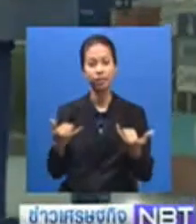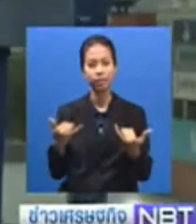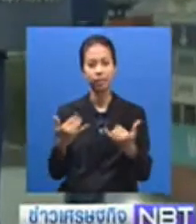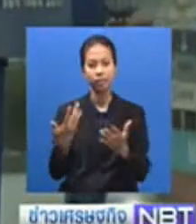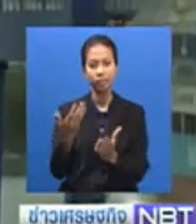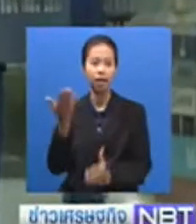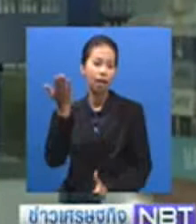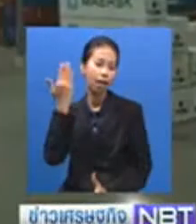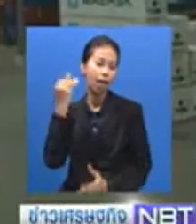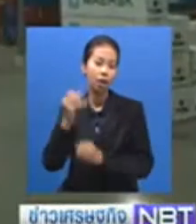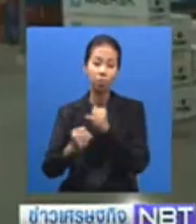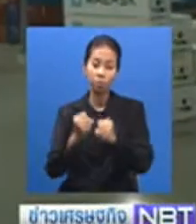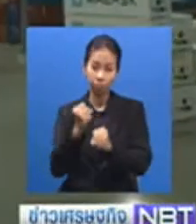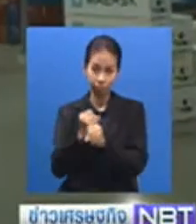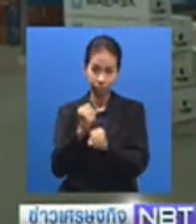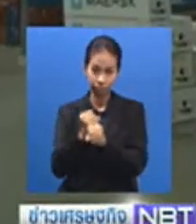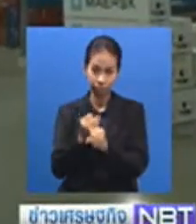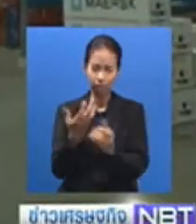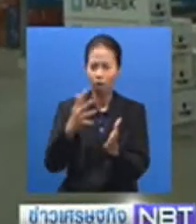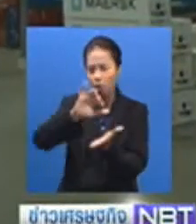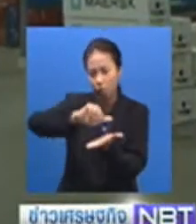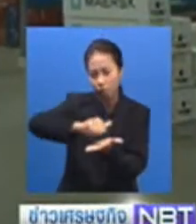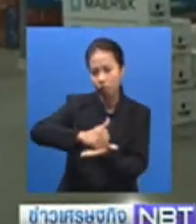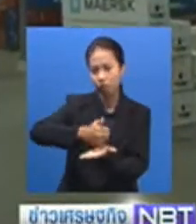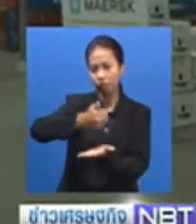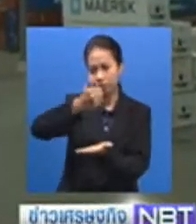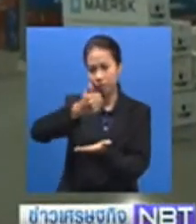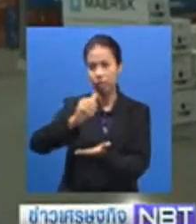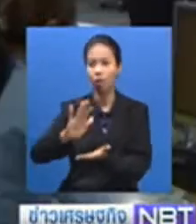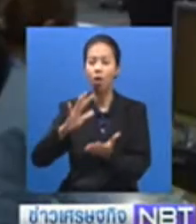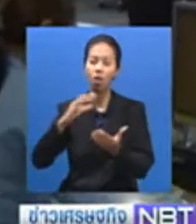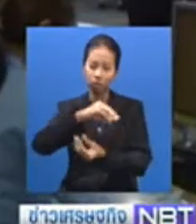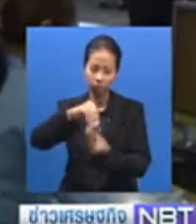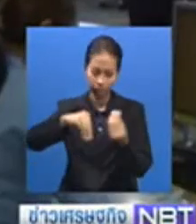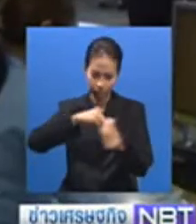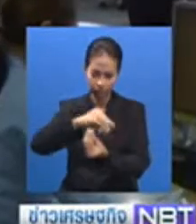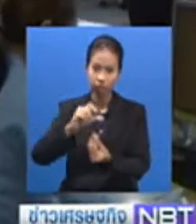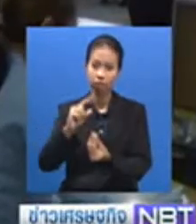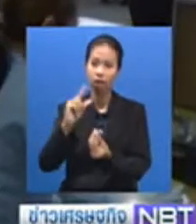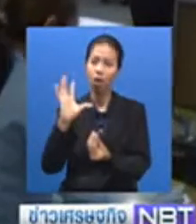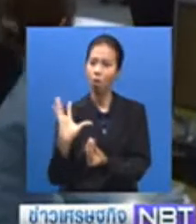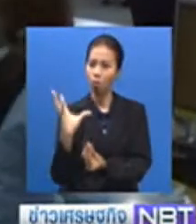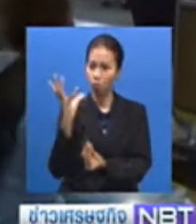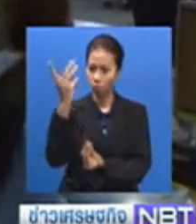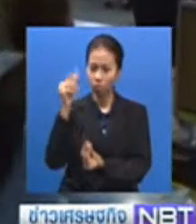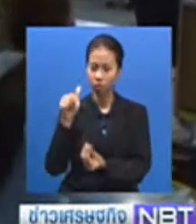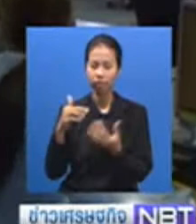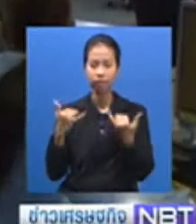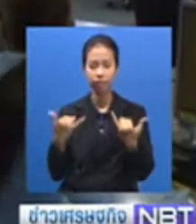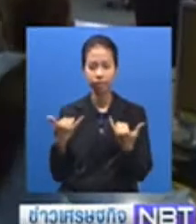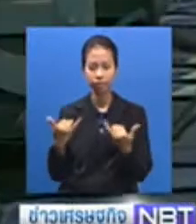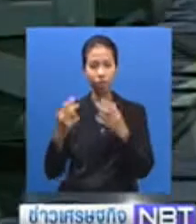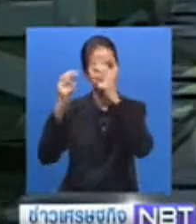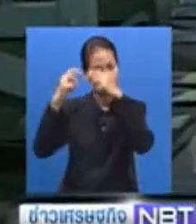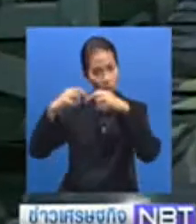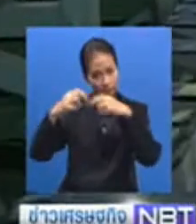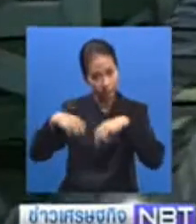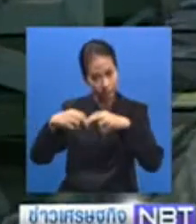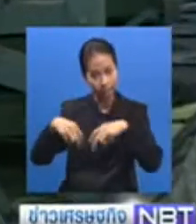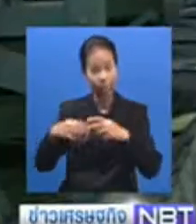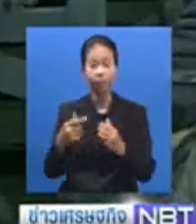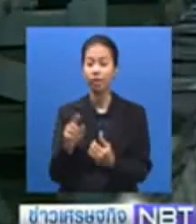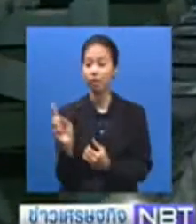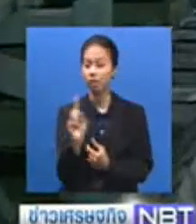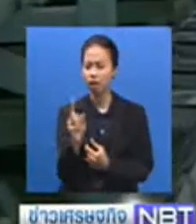สะสมตั้งแต่ต้นปีและสัญญาณการฟื้นตัวที่ปลอบว่าตัวของเศรษฐกิจในหลายภูมิภาคของโลกทำให้ส่วนวิจัยกสิกรไทยประเมิน